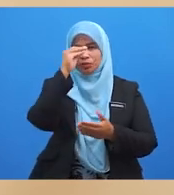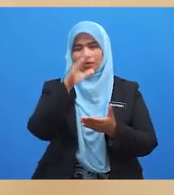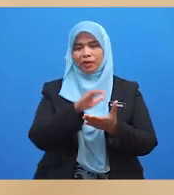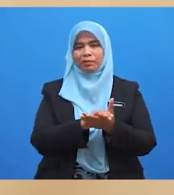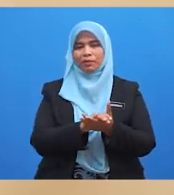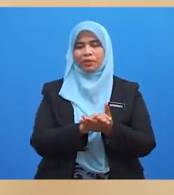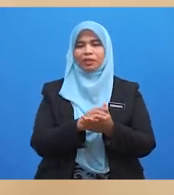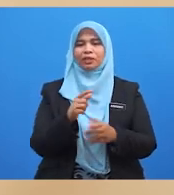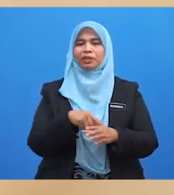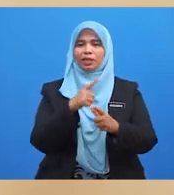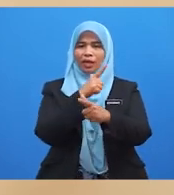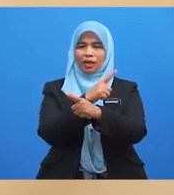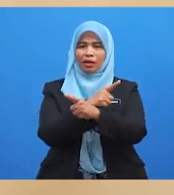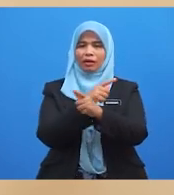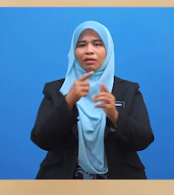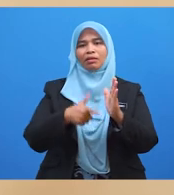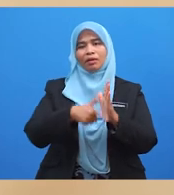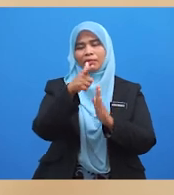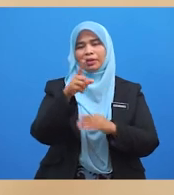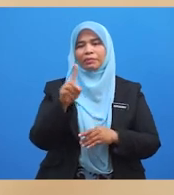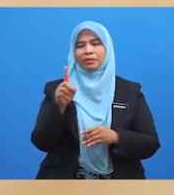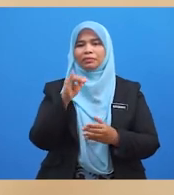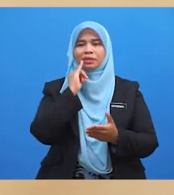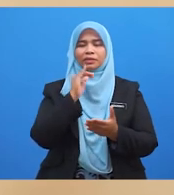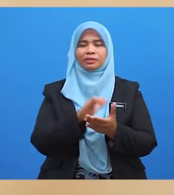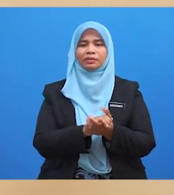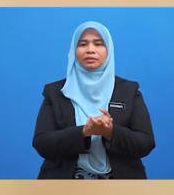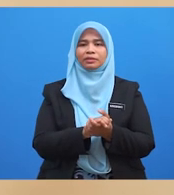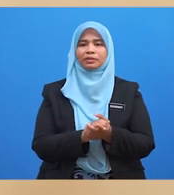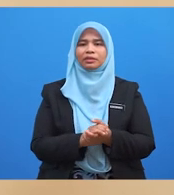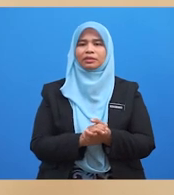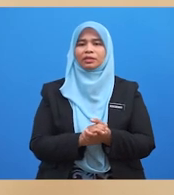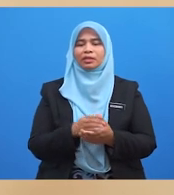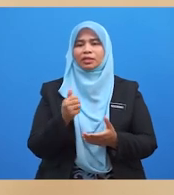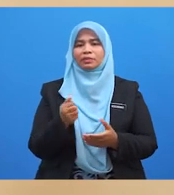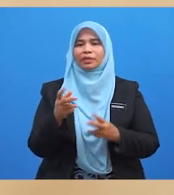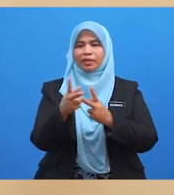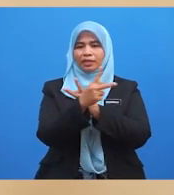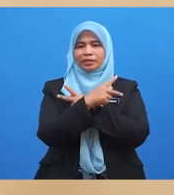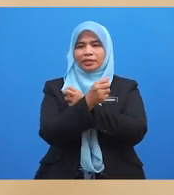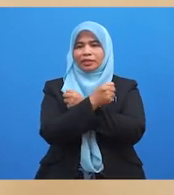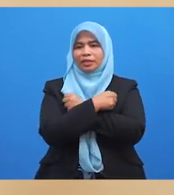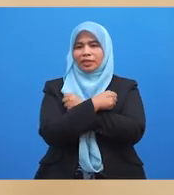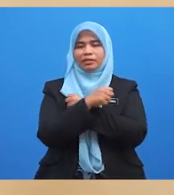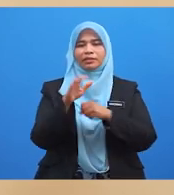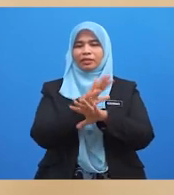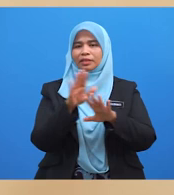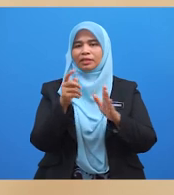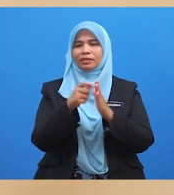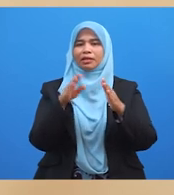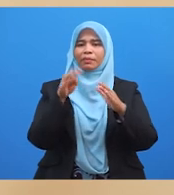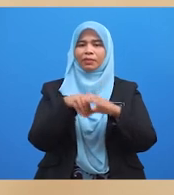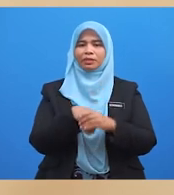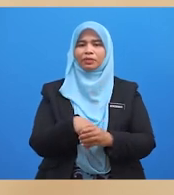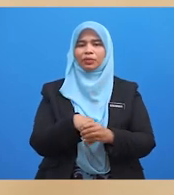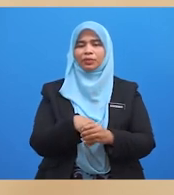sekali melebihkan mana-mana isteri. Manakala aspek kasih sayang tidak termasuk dalam